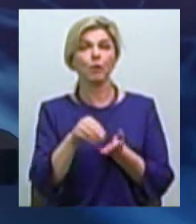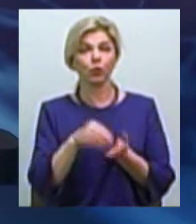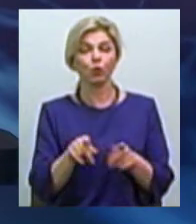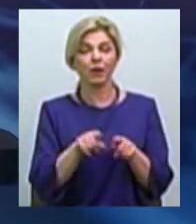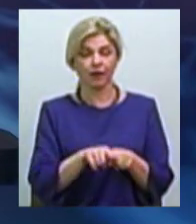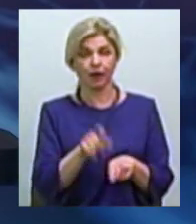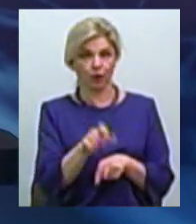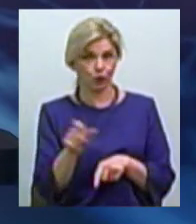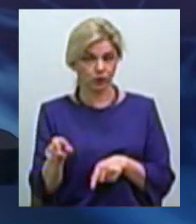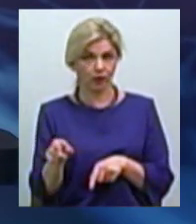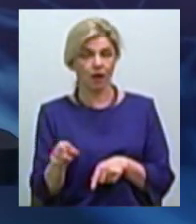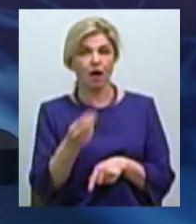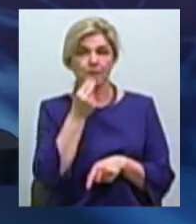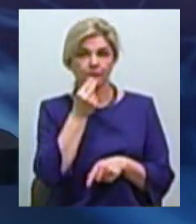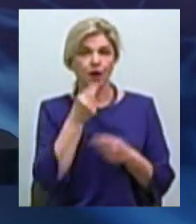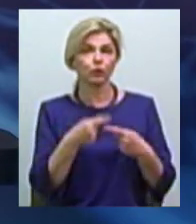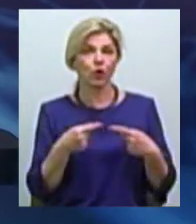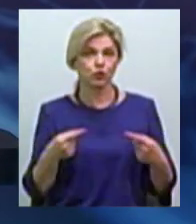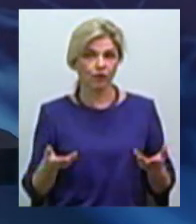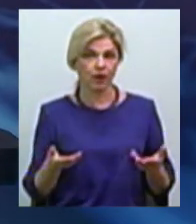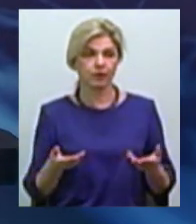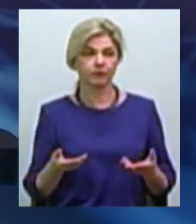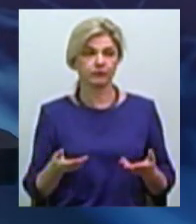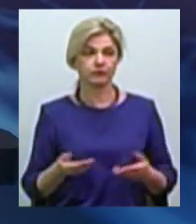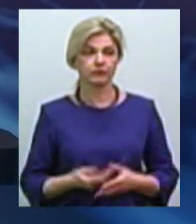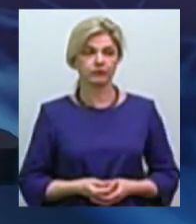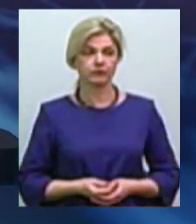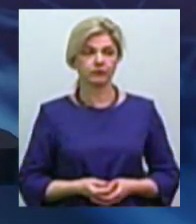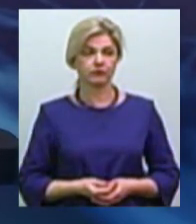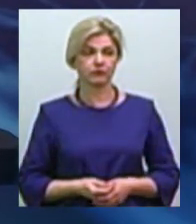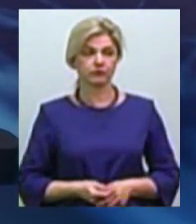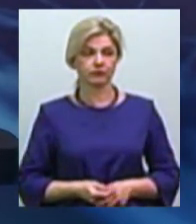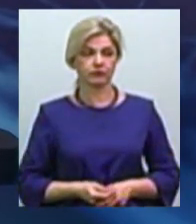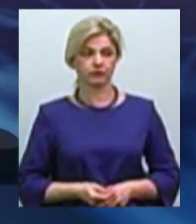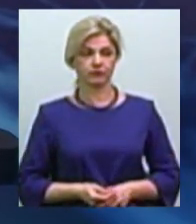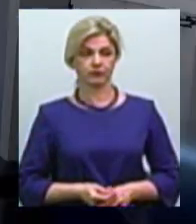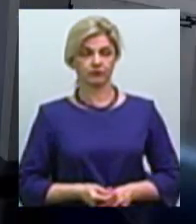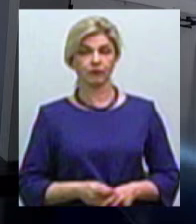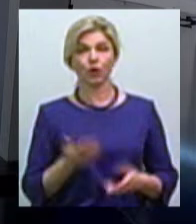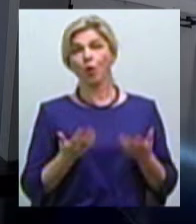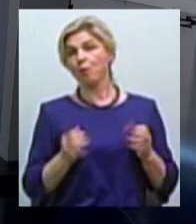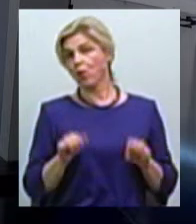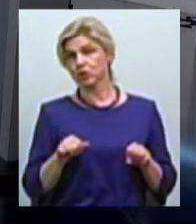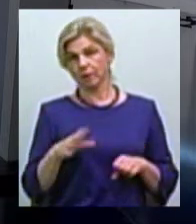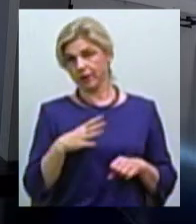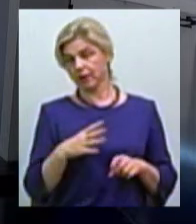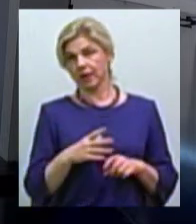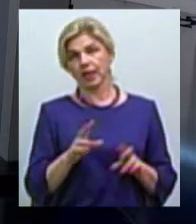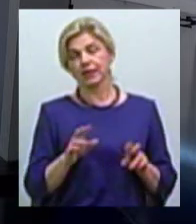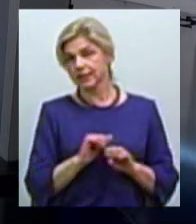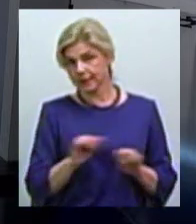продавців продукти харчування, то, можливо, не треба боротись зі стихійною